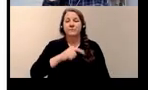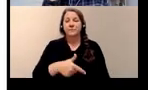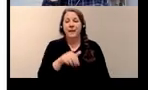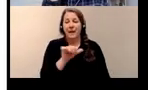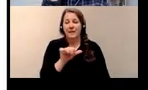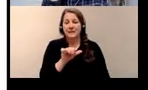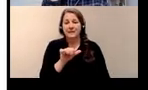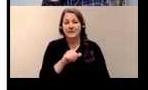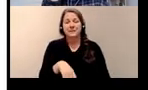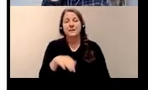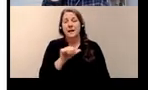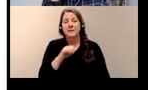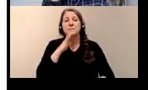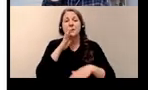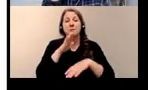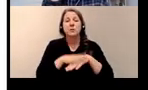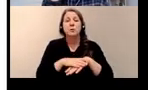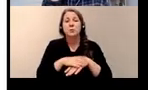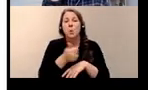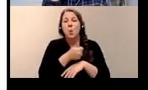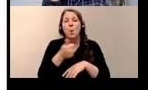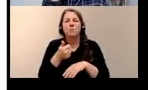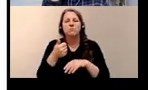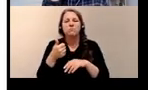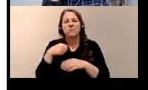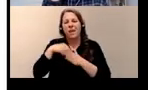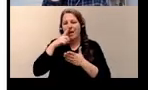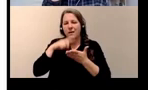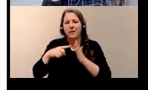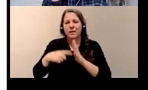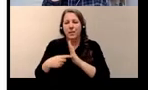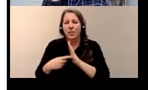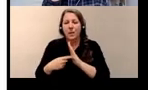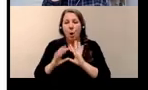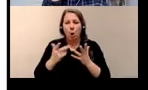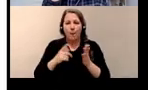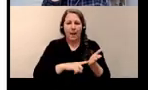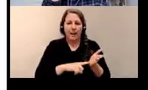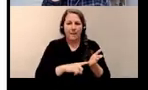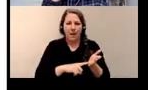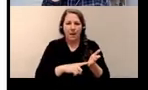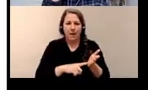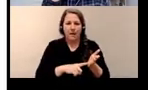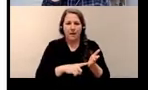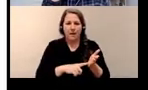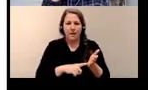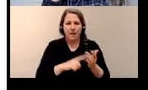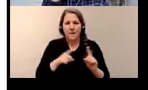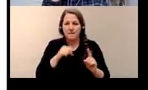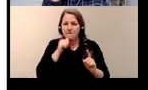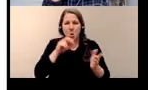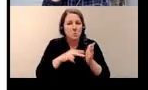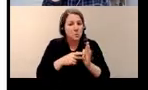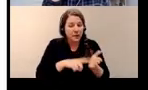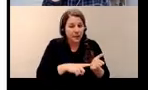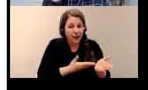autre aspect qui est revenu régulièrement dans notre enquête, c'est celle de comment on répare des objets dont on n'est pas censé, qu'on n'est pas censé réparer parce